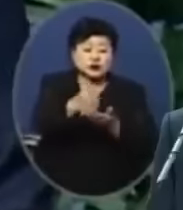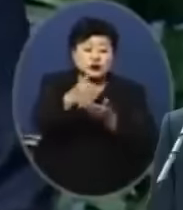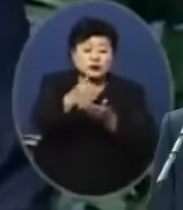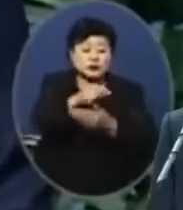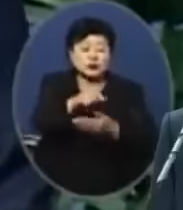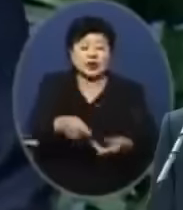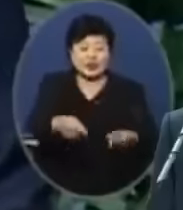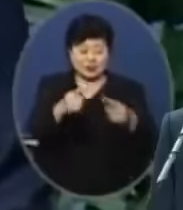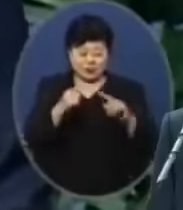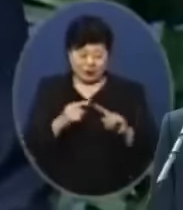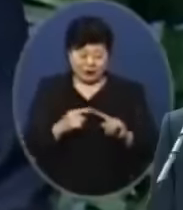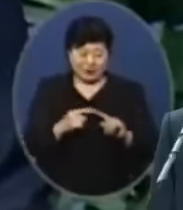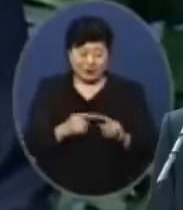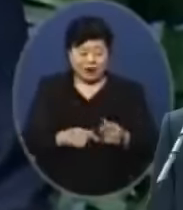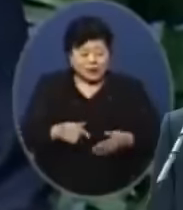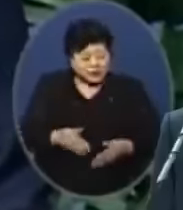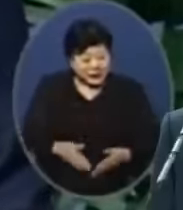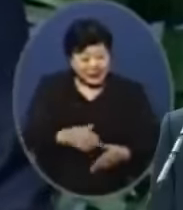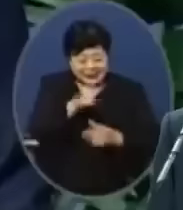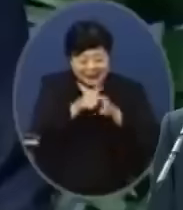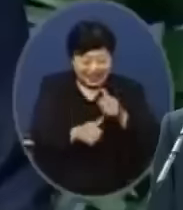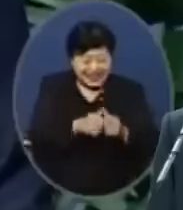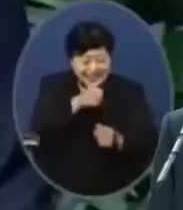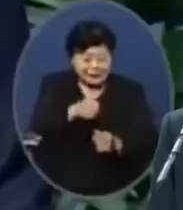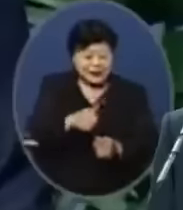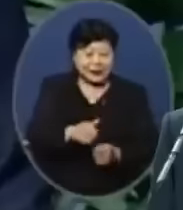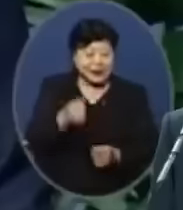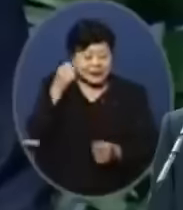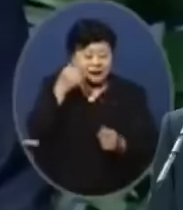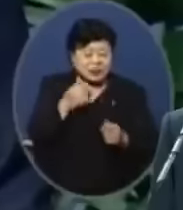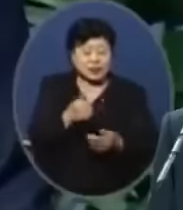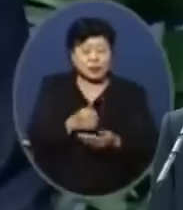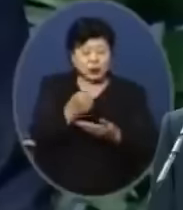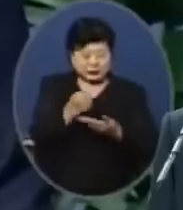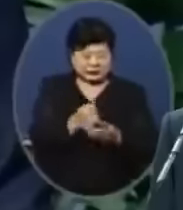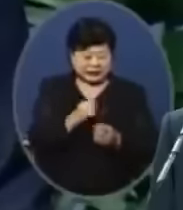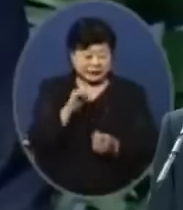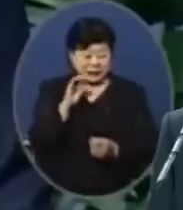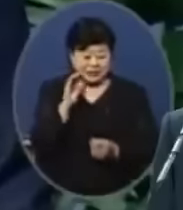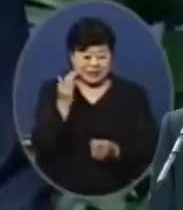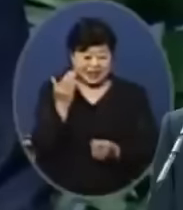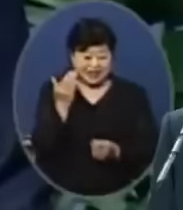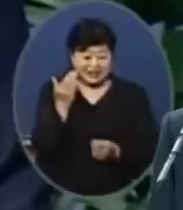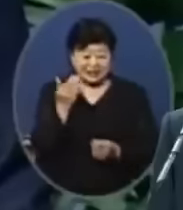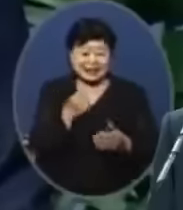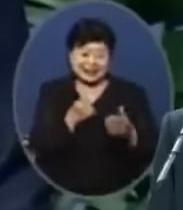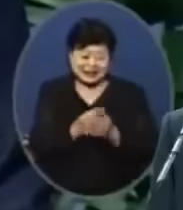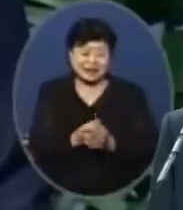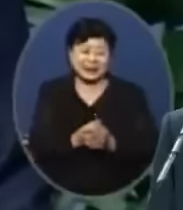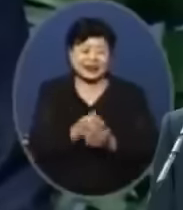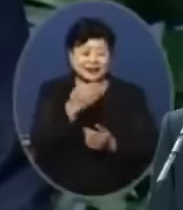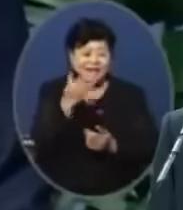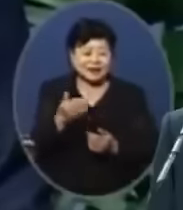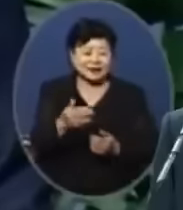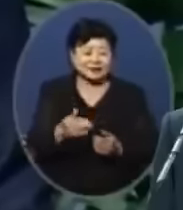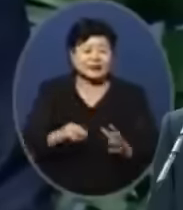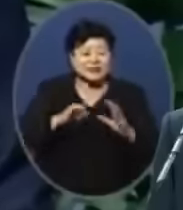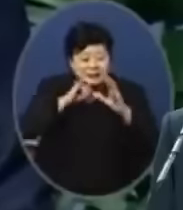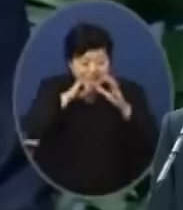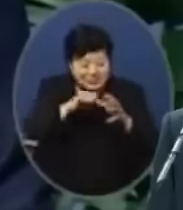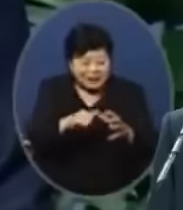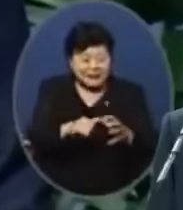여러분 속에 들어오므로 거듭난 하나님의 성령을 모신 사람이 된 것입니다. 그러므로 여러분은 이